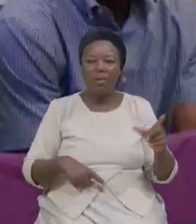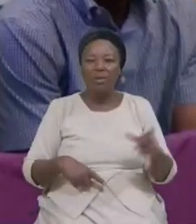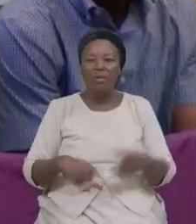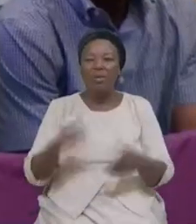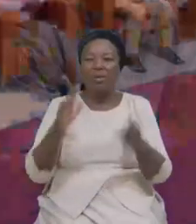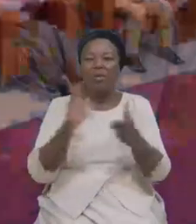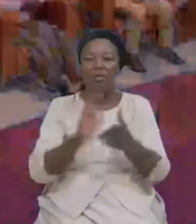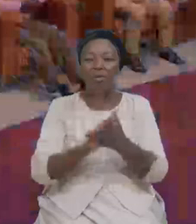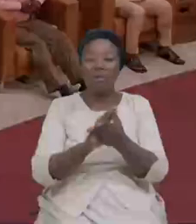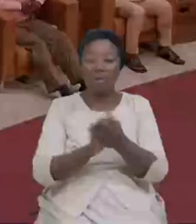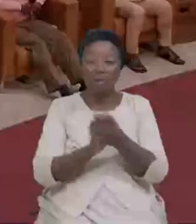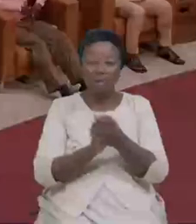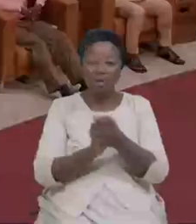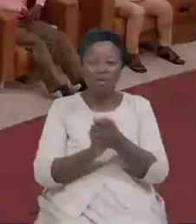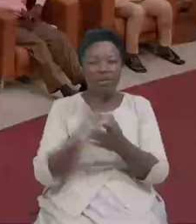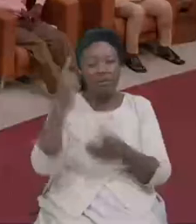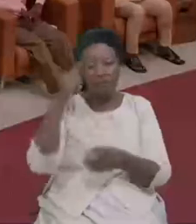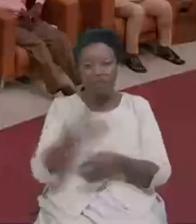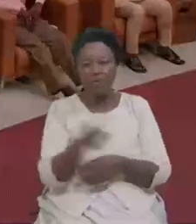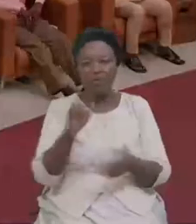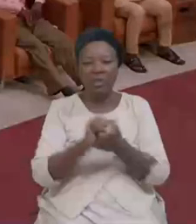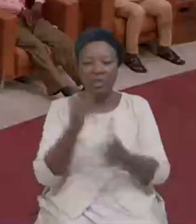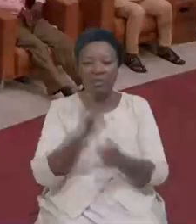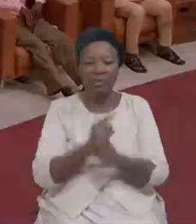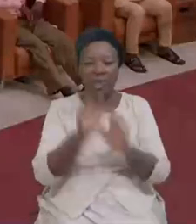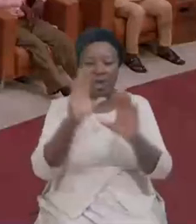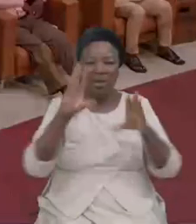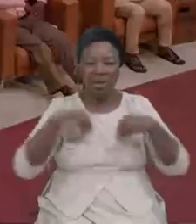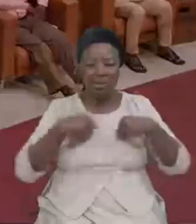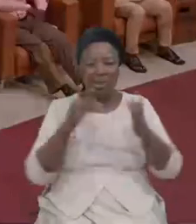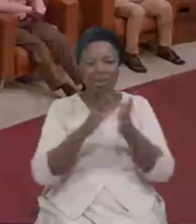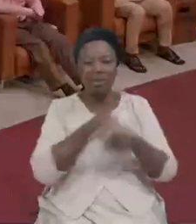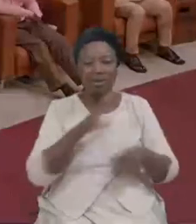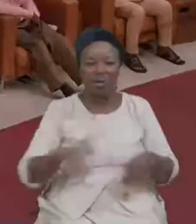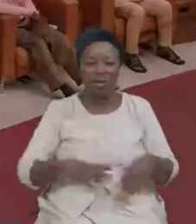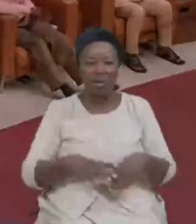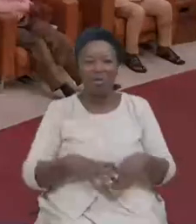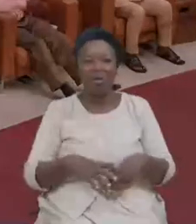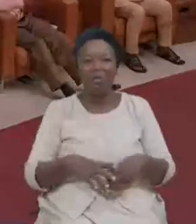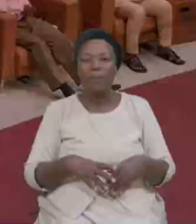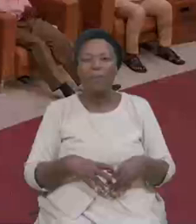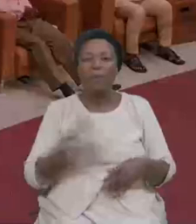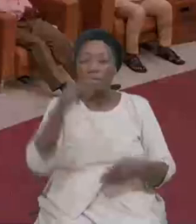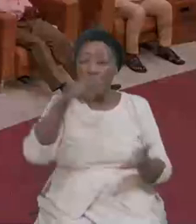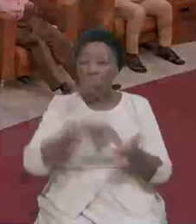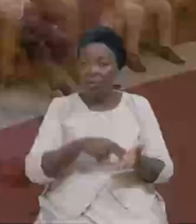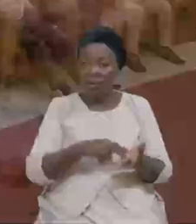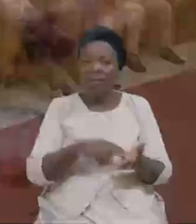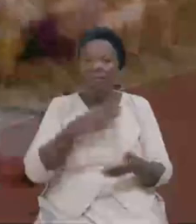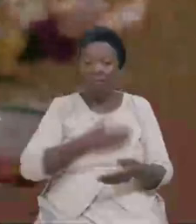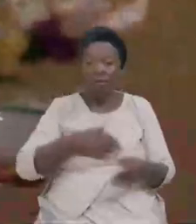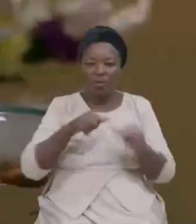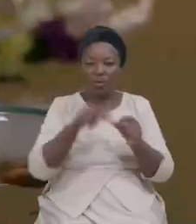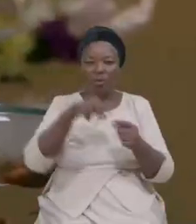Félicitations à ceux qui viennent de donner leur vie au Seigneur. Toujours debout, si les surveillants ne vous ont pas encore touché,